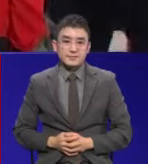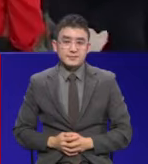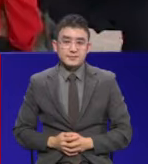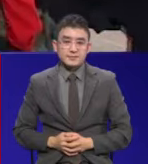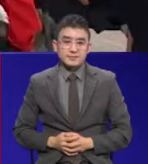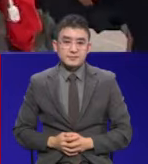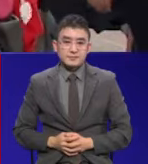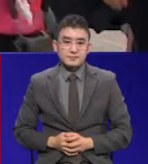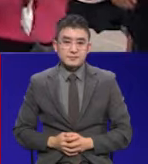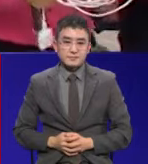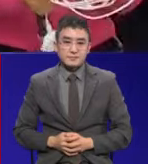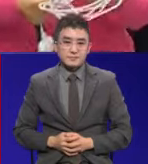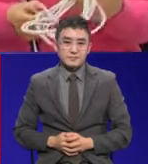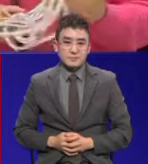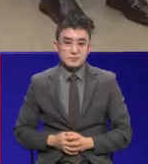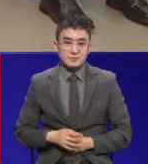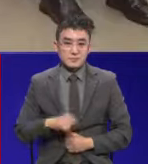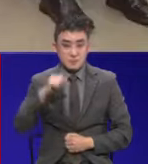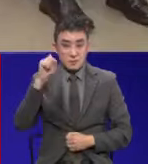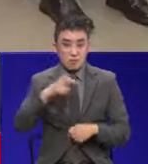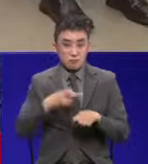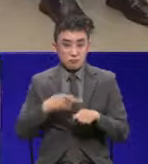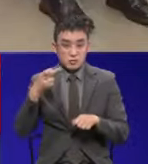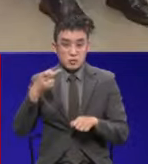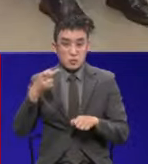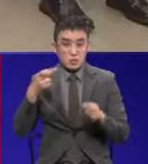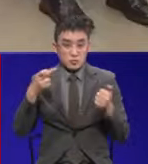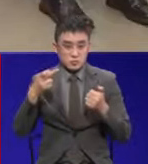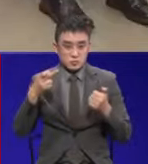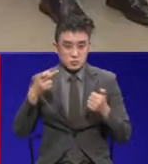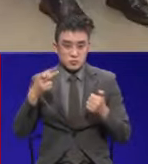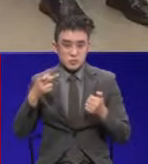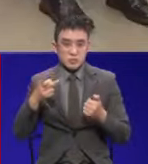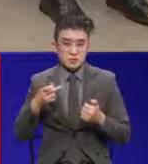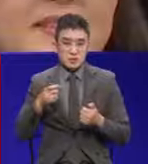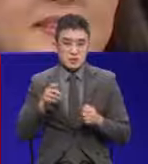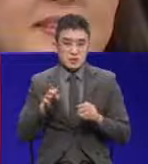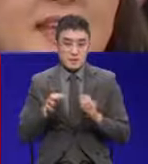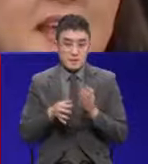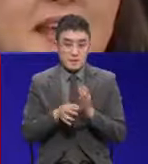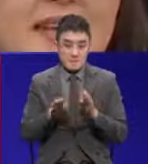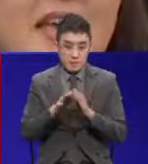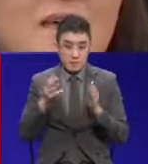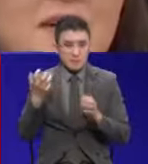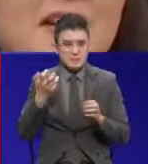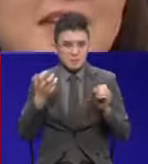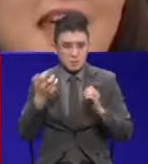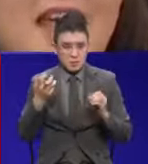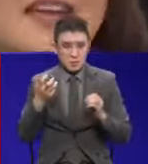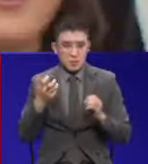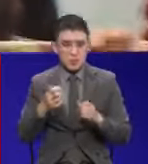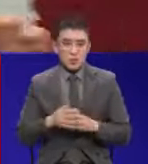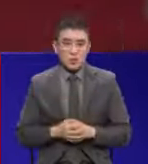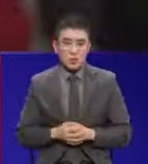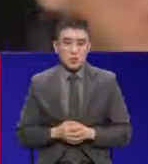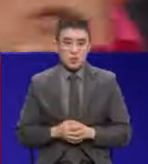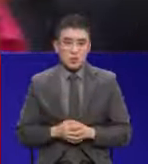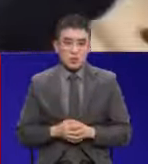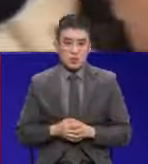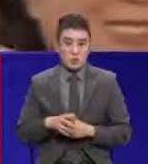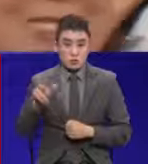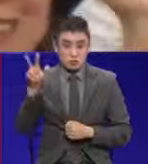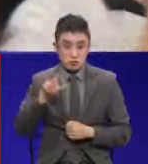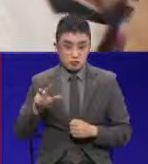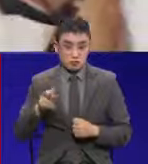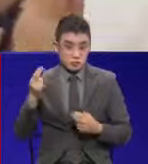그렇습니다. 12시 50분 기준으로 분당을 개표율 80%대에 육박했습니다. 분당을 투표율도 75.3%로 전국